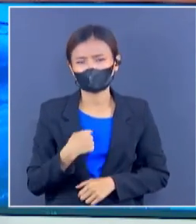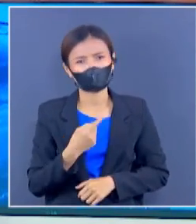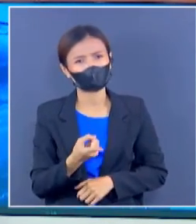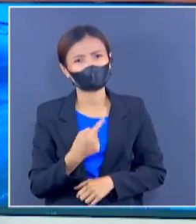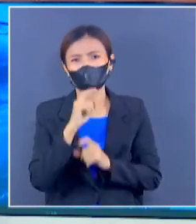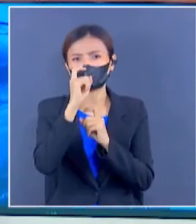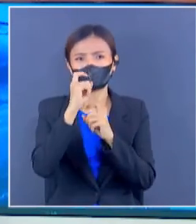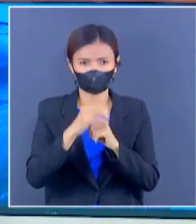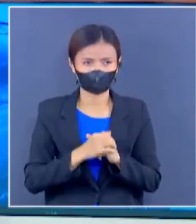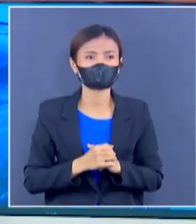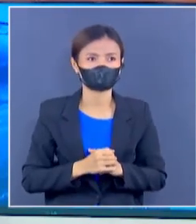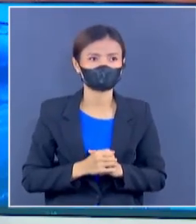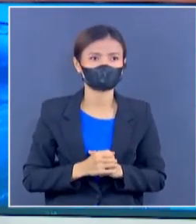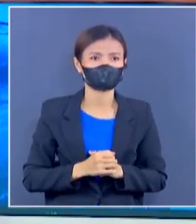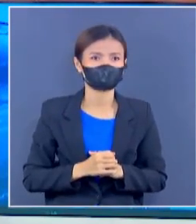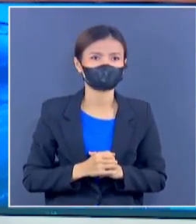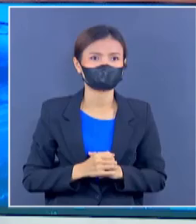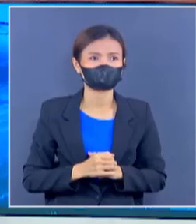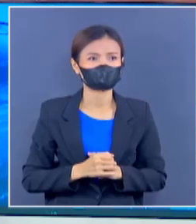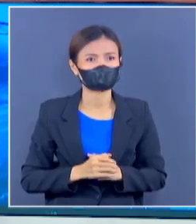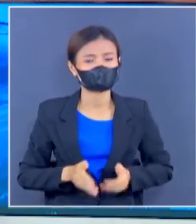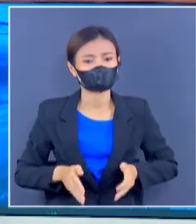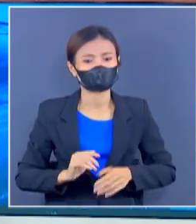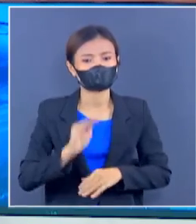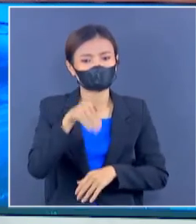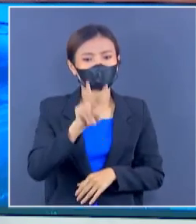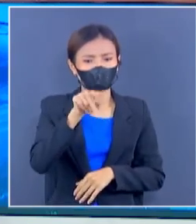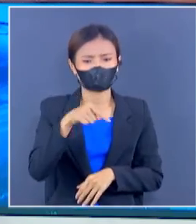าทุกรูปแบบเลย เลี่ยงได้เลี่ยงไปก่อนไหมถนนดูน่ากลัวนะเนี่ย